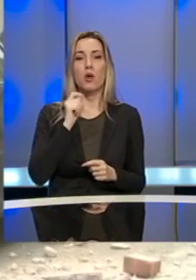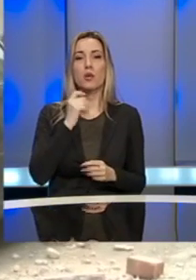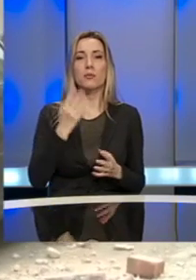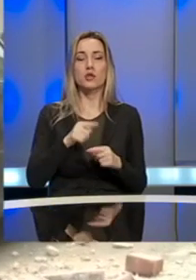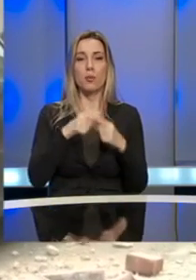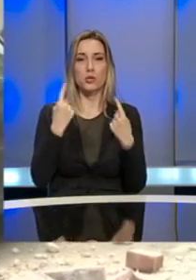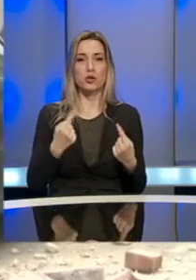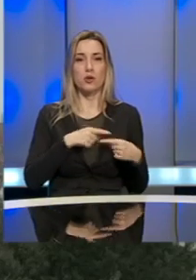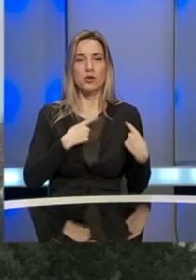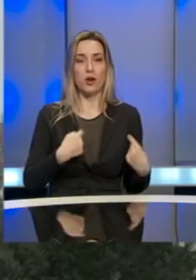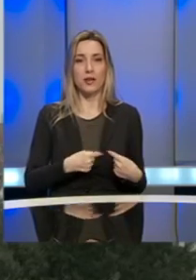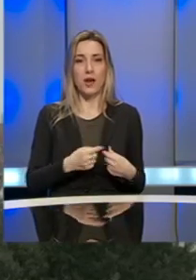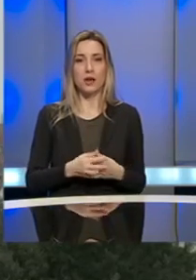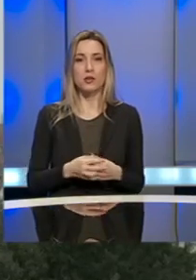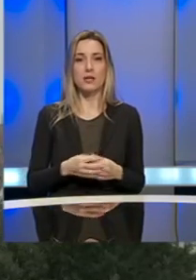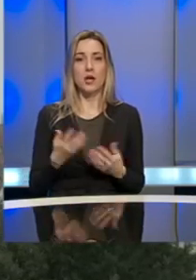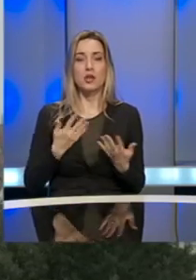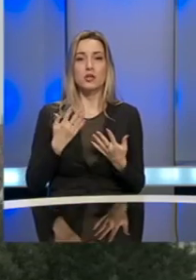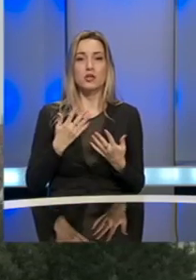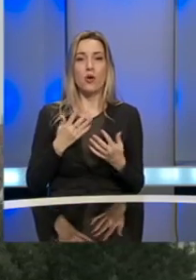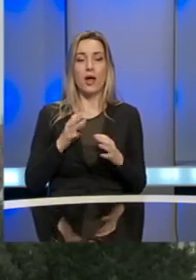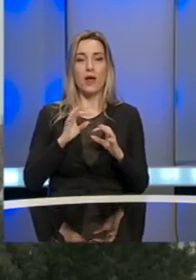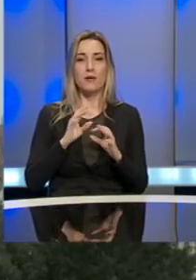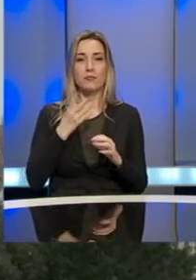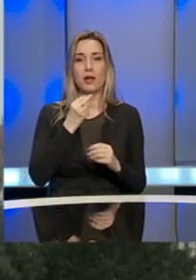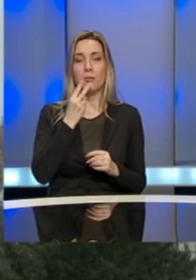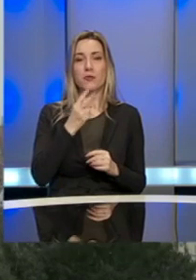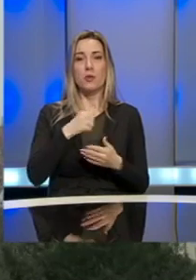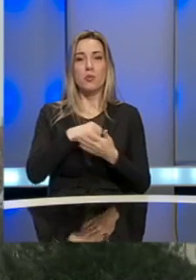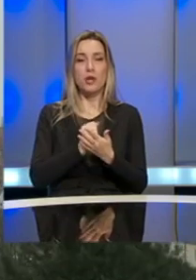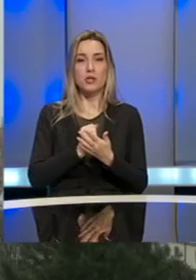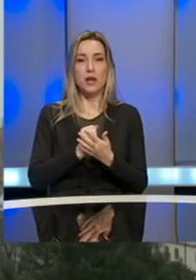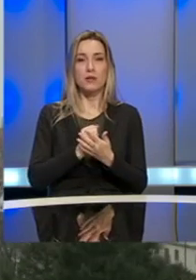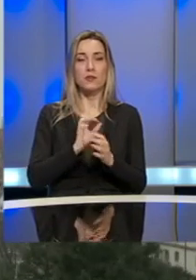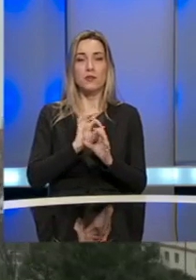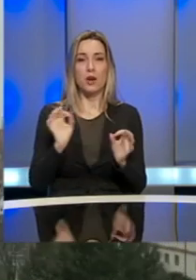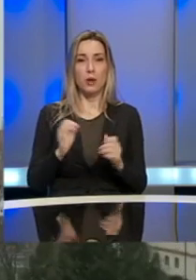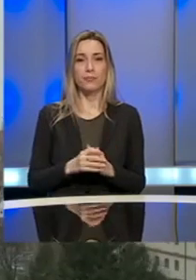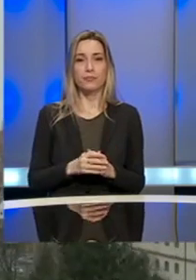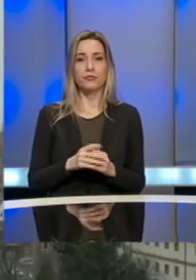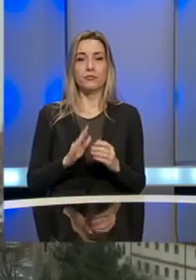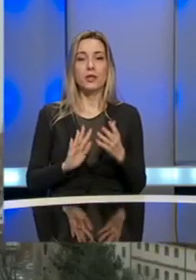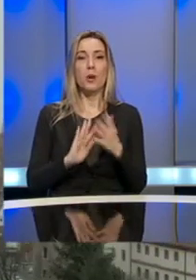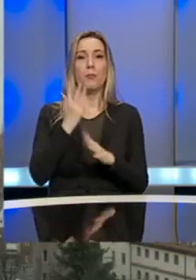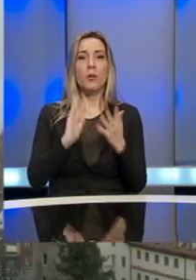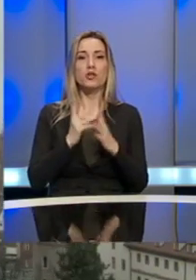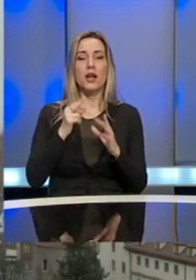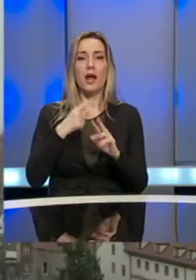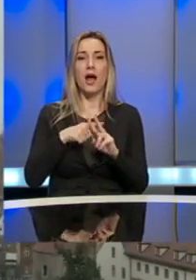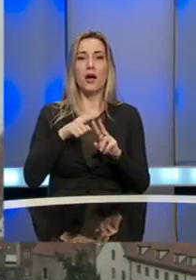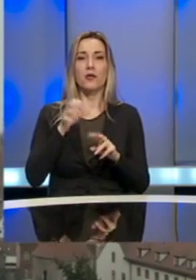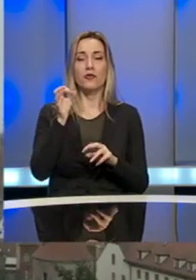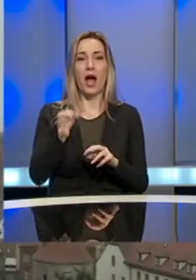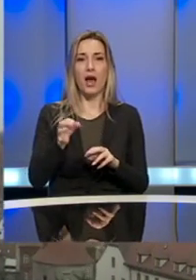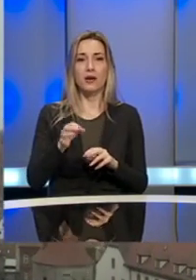postoji solidarnost i što je altruizam upečatljiv vrlo. Međutim, evo, požar na Hvaru, zemljotres u